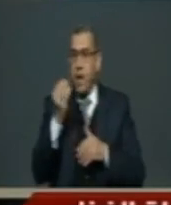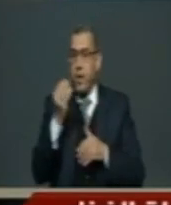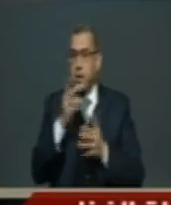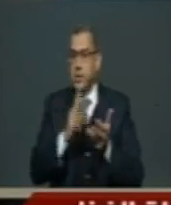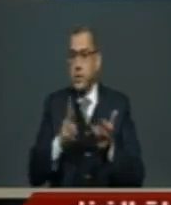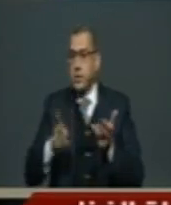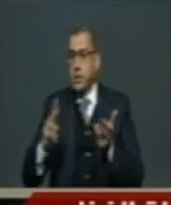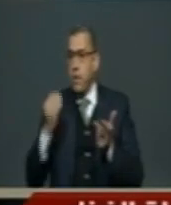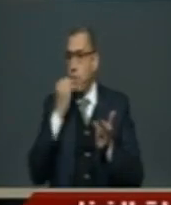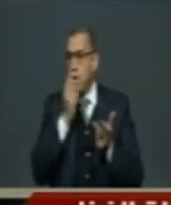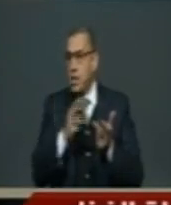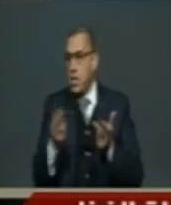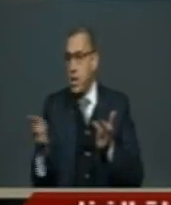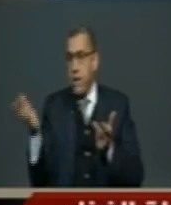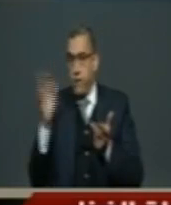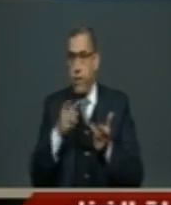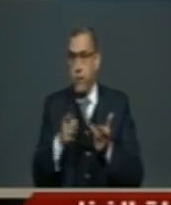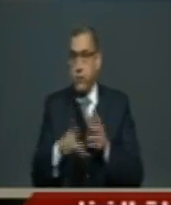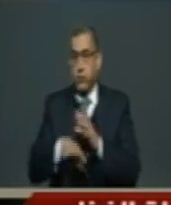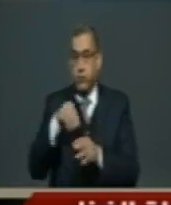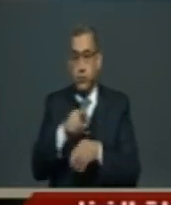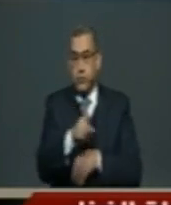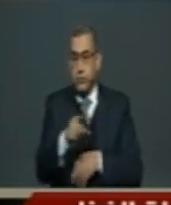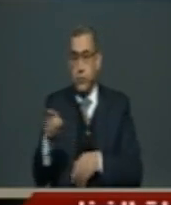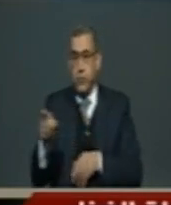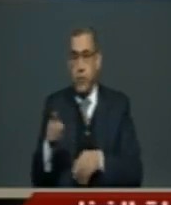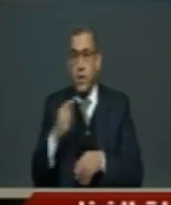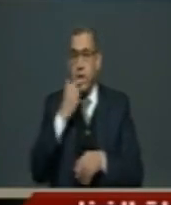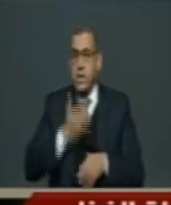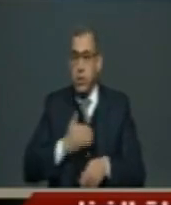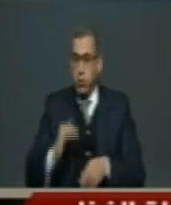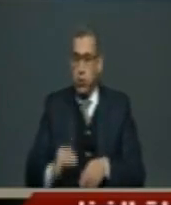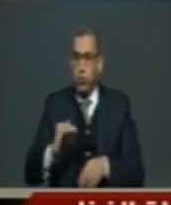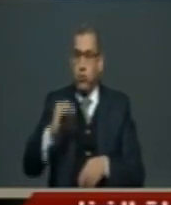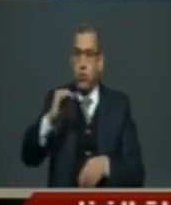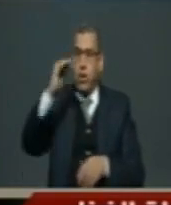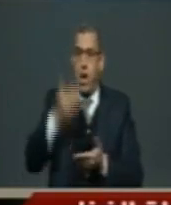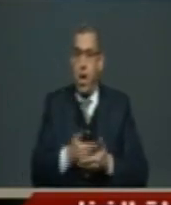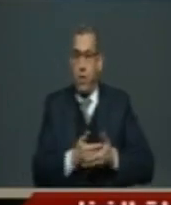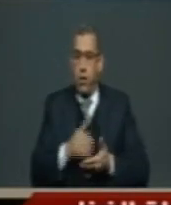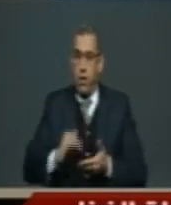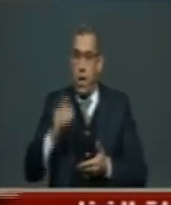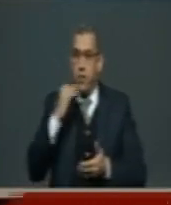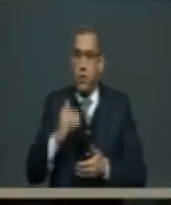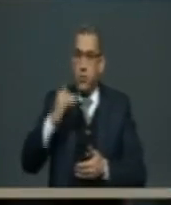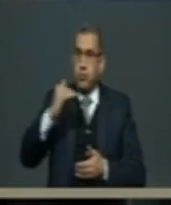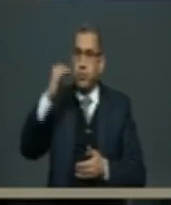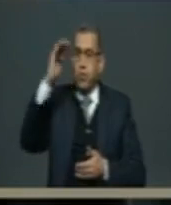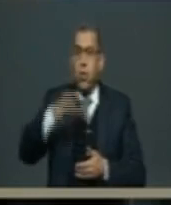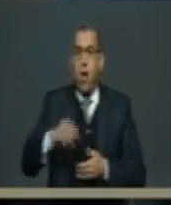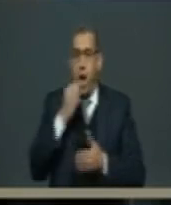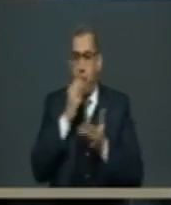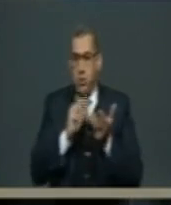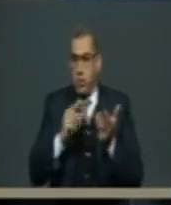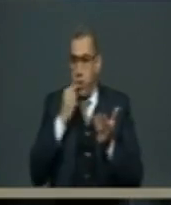وهذه المنتجات في كل الاعمار سواء الاطفال سواء رياض الاطفال سواء كذا،